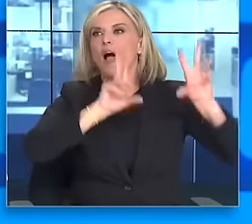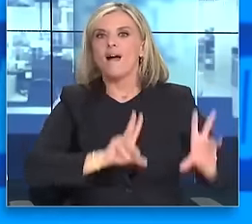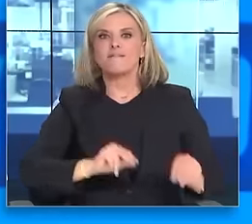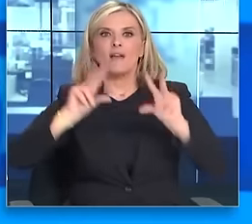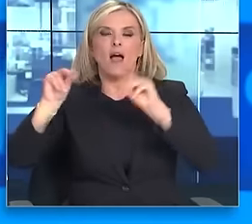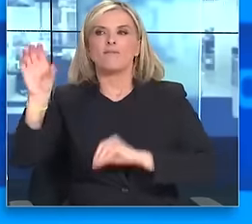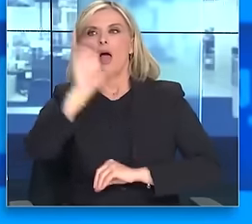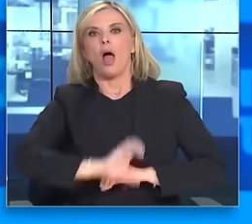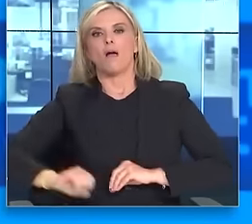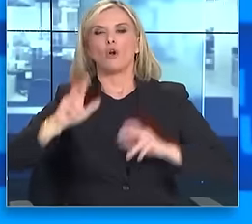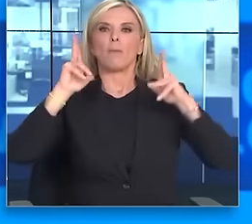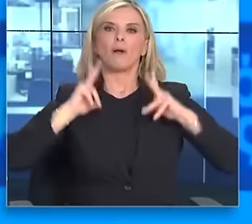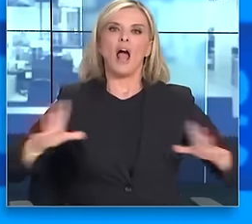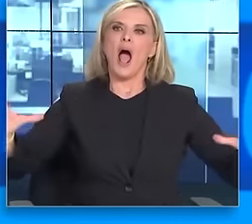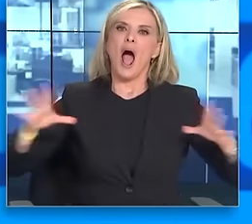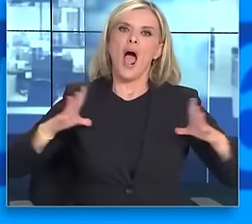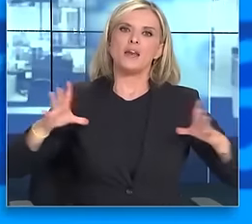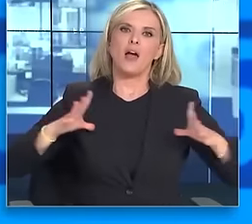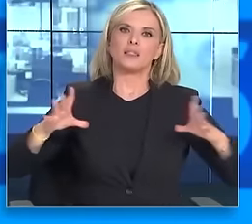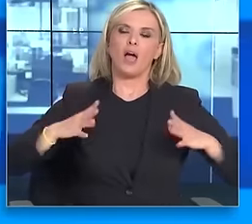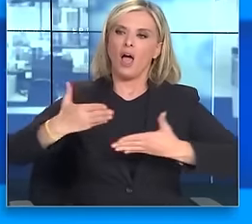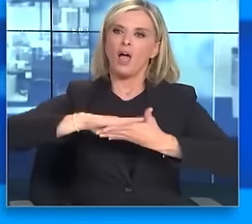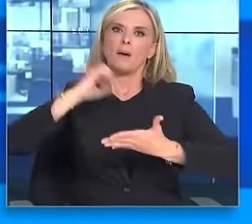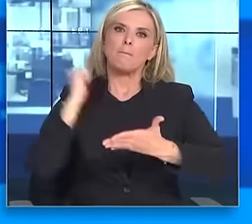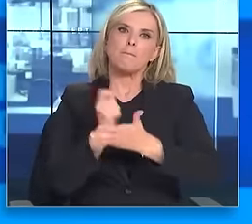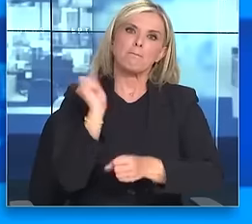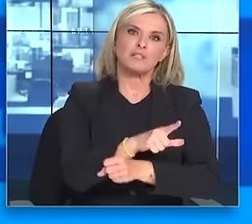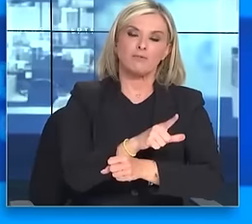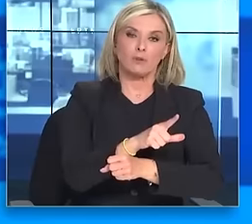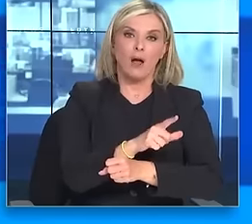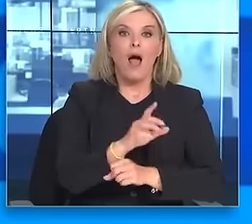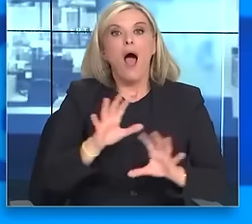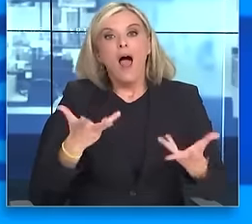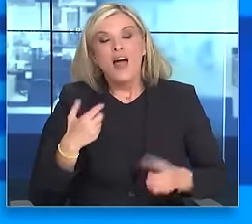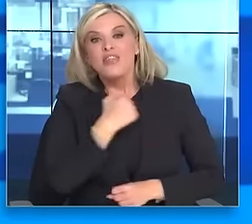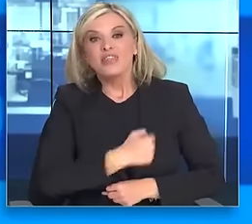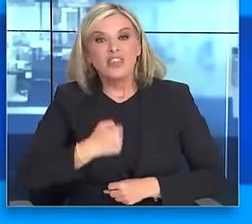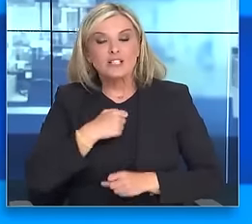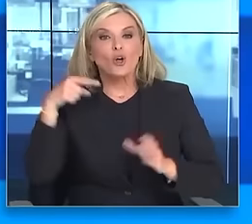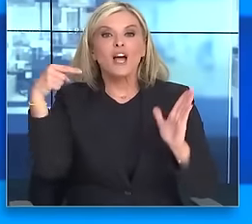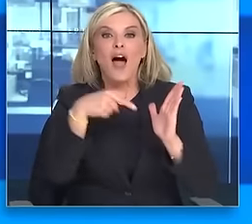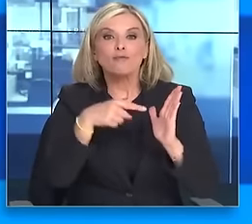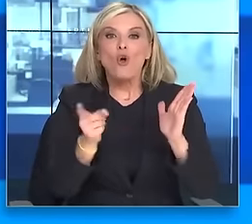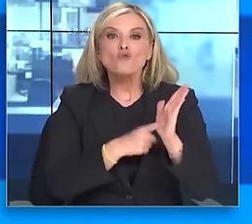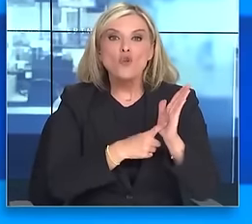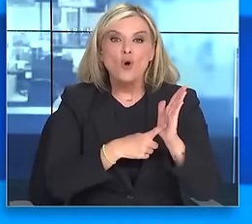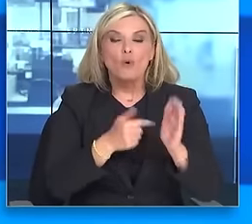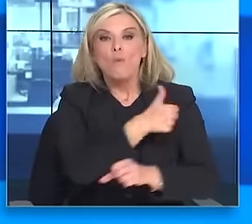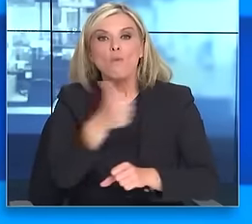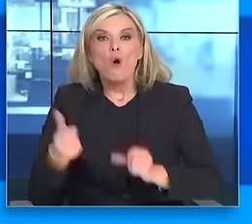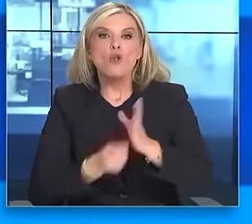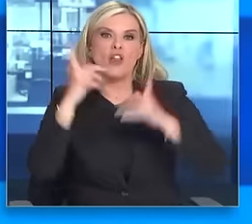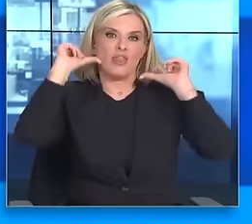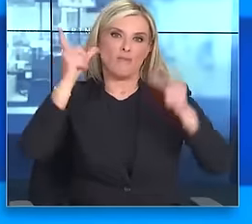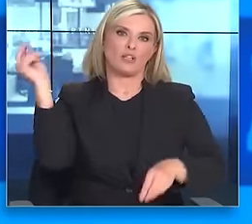το αυτονόητο. Αλλά το κάναμε μόνοι μας. Mm-hmm. Μόνο η Νέα Δημοκρατία ψήφισε την επιστολική ψήφο. Το λέω γιατί αμέσως μετά τις ευρωεκλογές